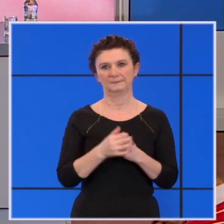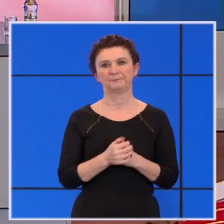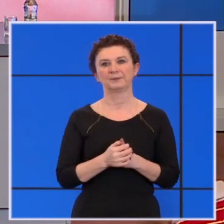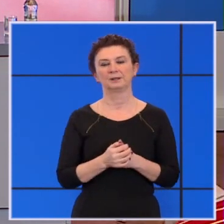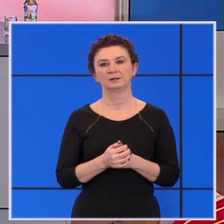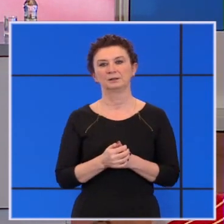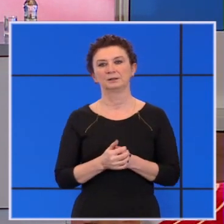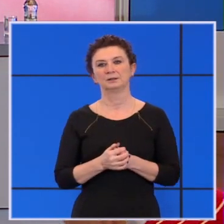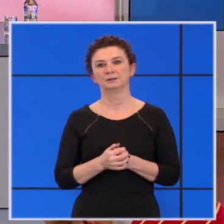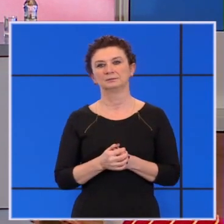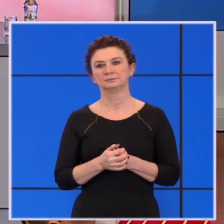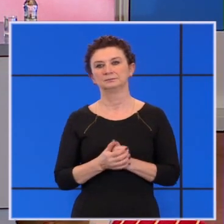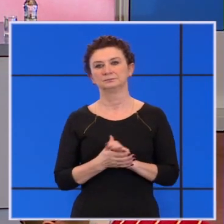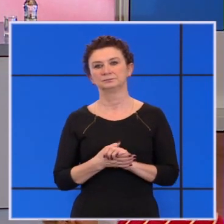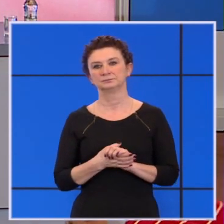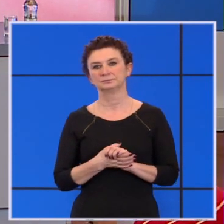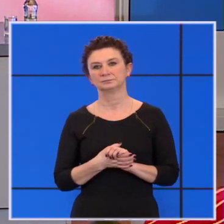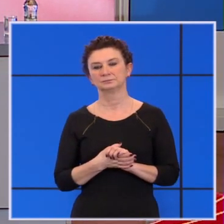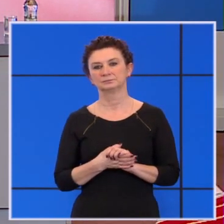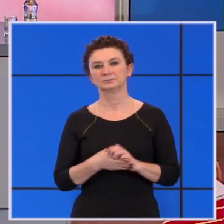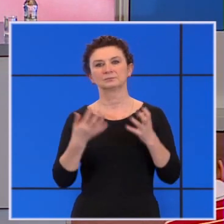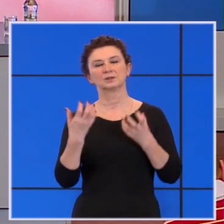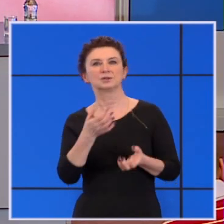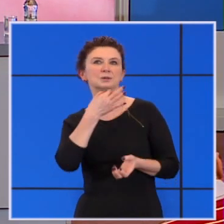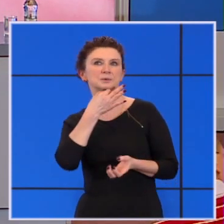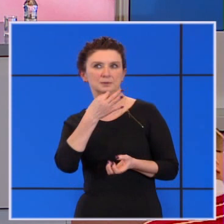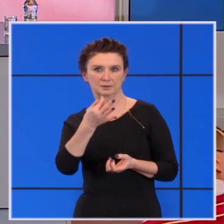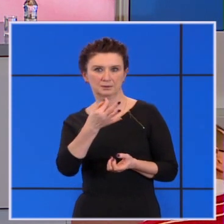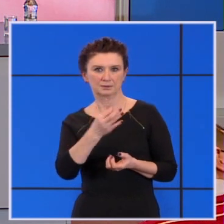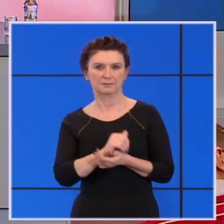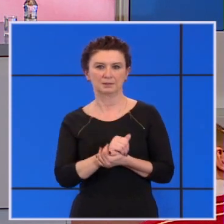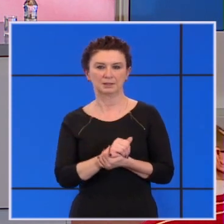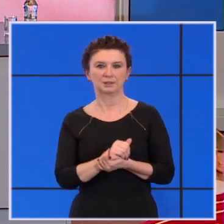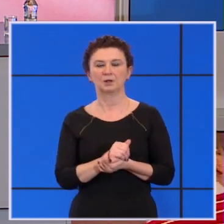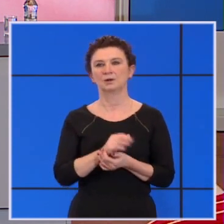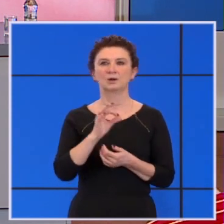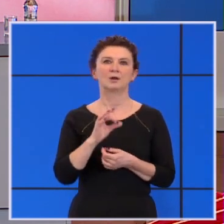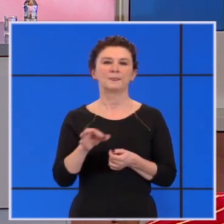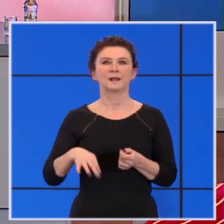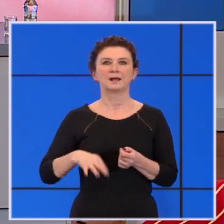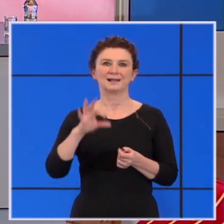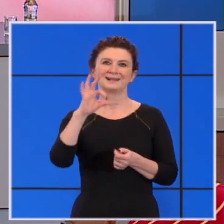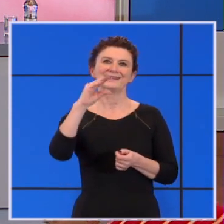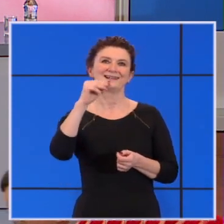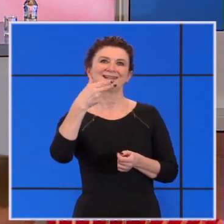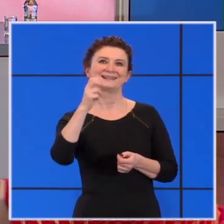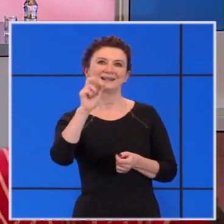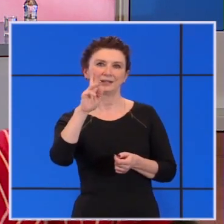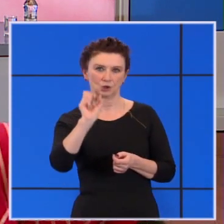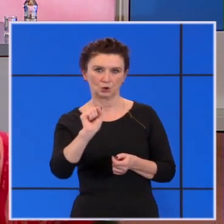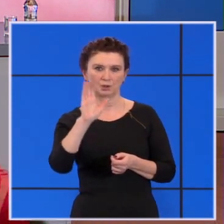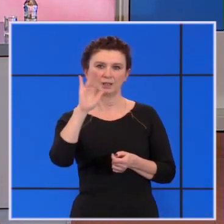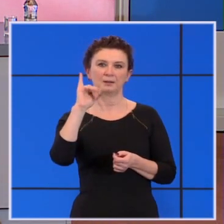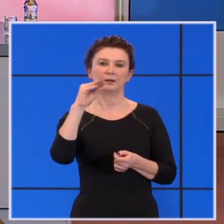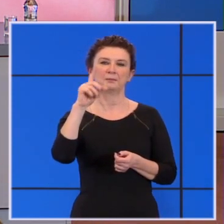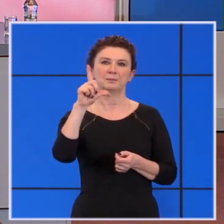Czapski, TVP Info. Pani premier, więc jeszcze dopytam o senatora Biereckiego. Czy pani jako premier ma zamiar coś zrobić